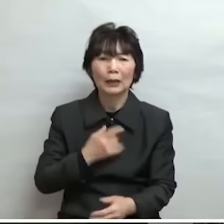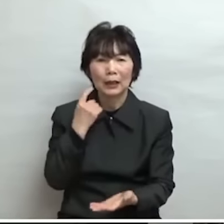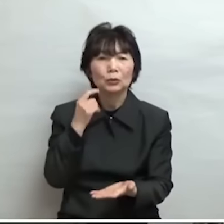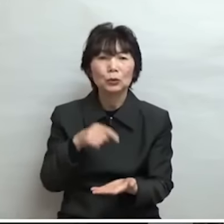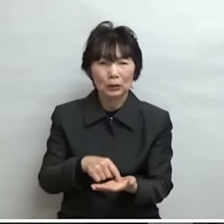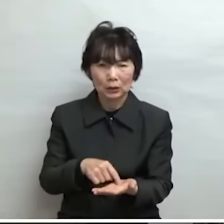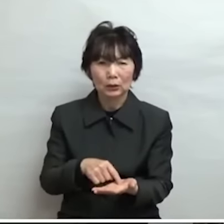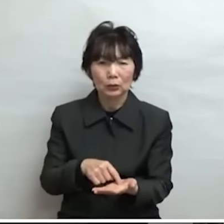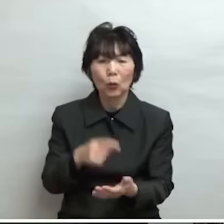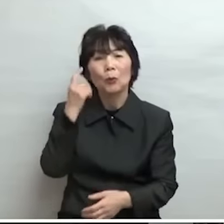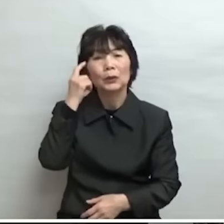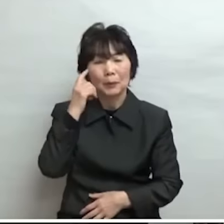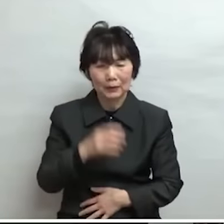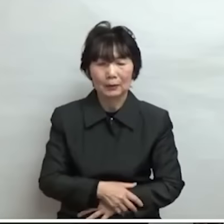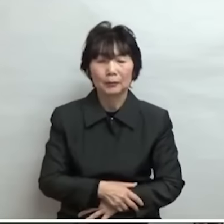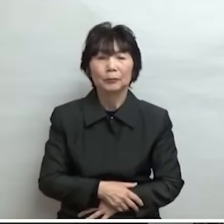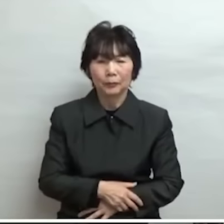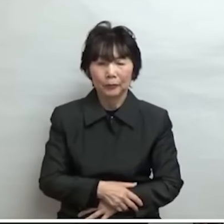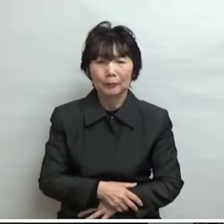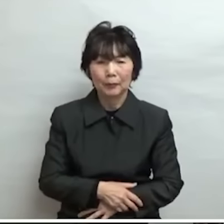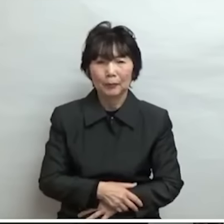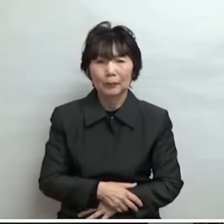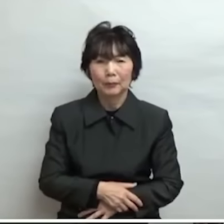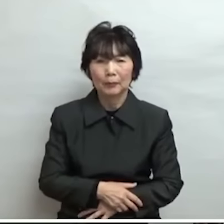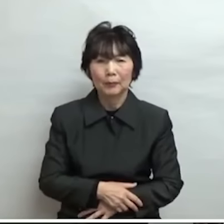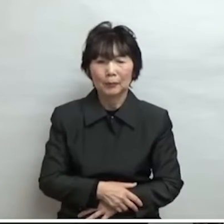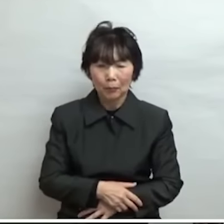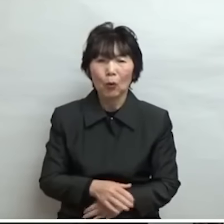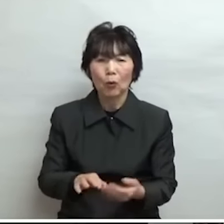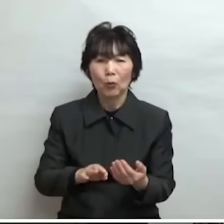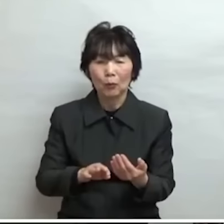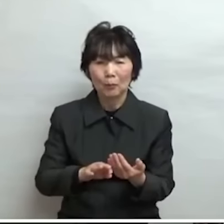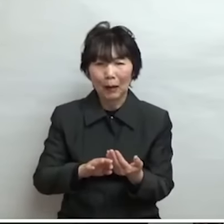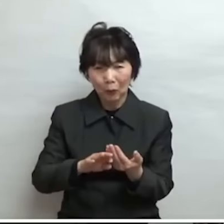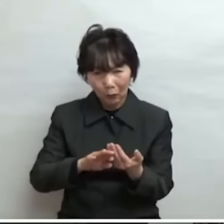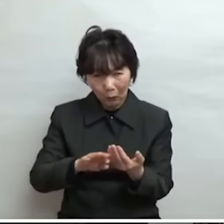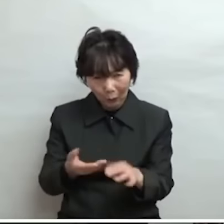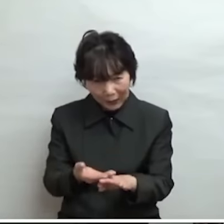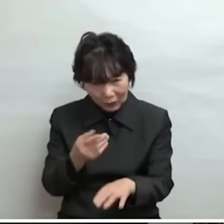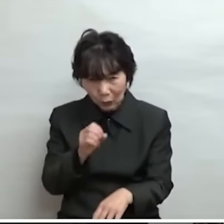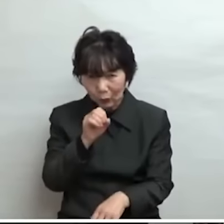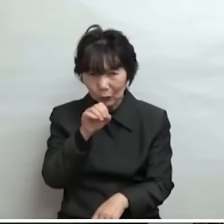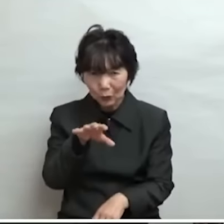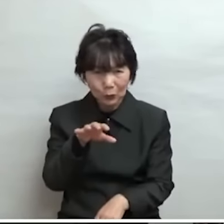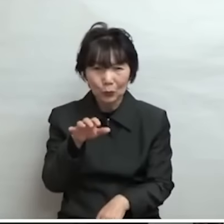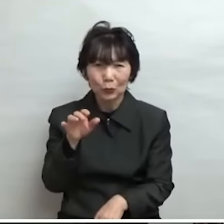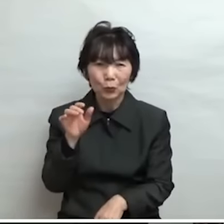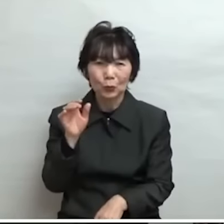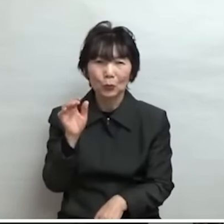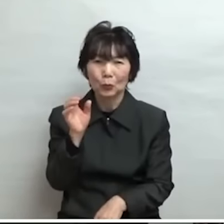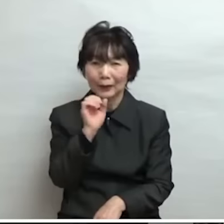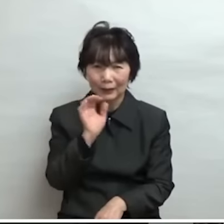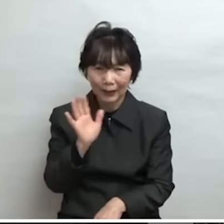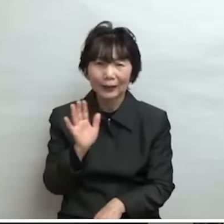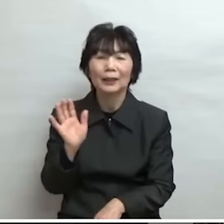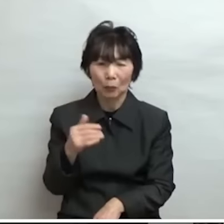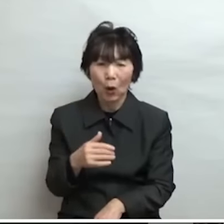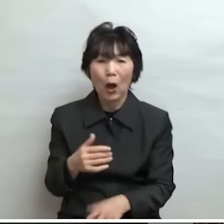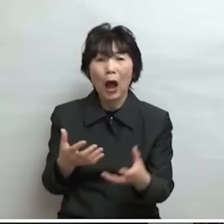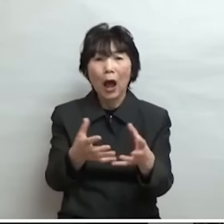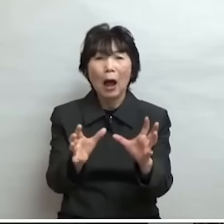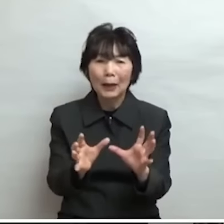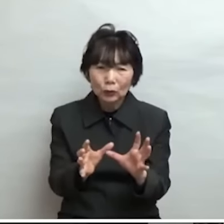というふうに思っています。あとはまあもうこれ以上言わないようにしたいと思うんですけど、派閥っていうものはなくならないと思うんですよ、人間社